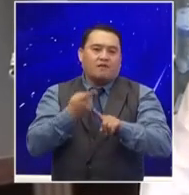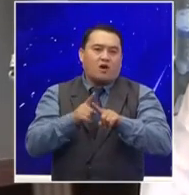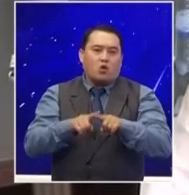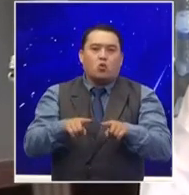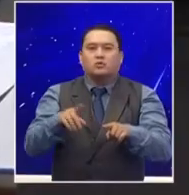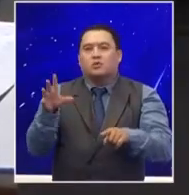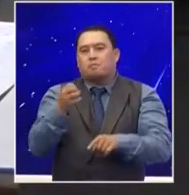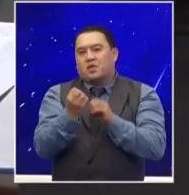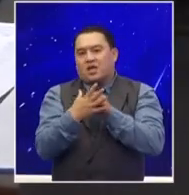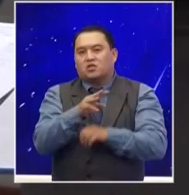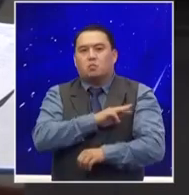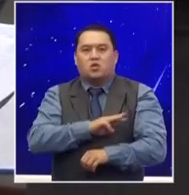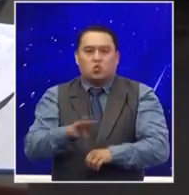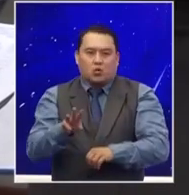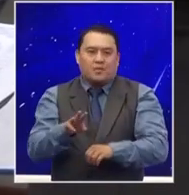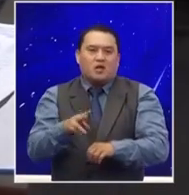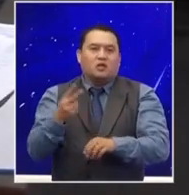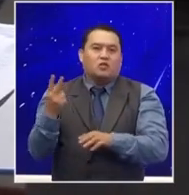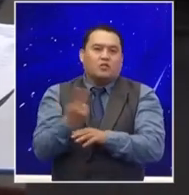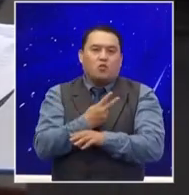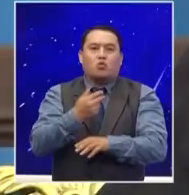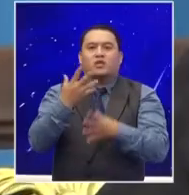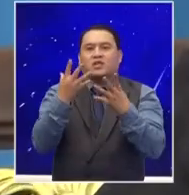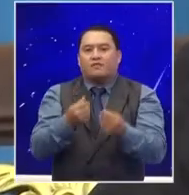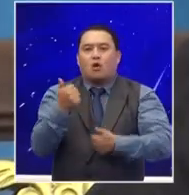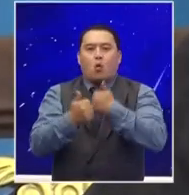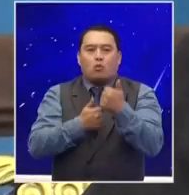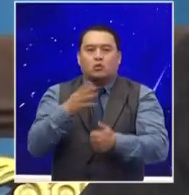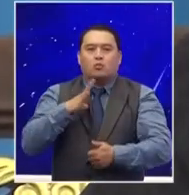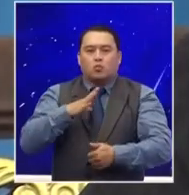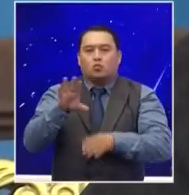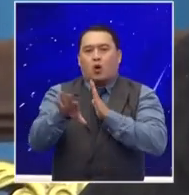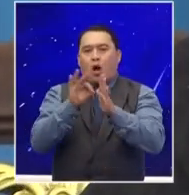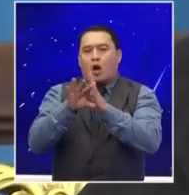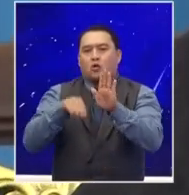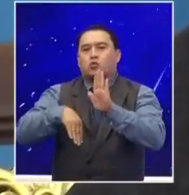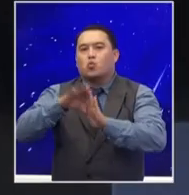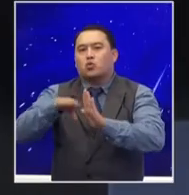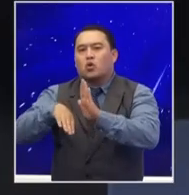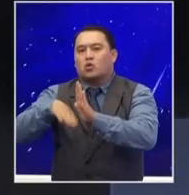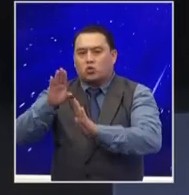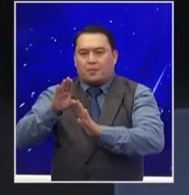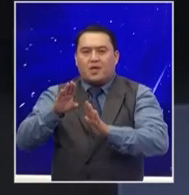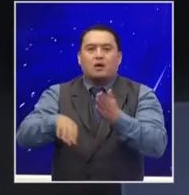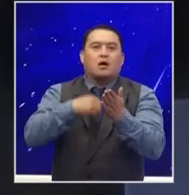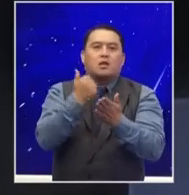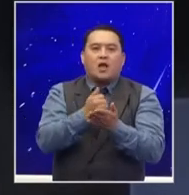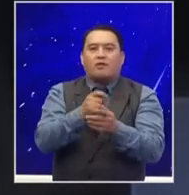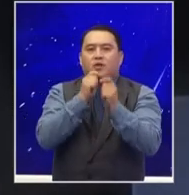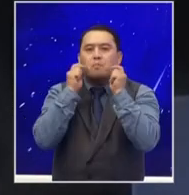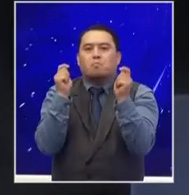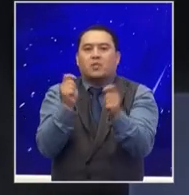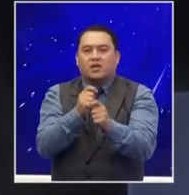этом уложиться в 15 минут. По итогам двухдневного конкурса будут отобраны лучшие из лучших. Обладатель